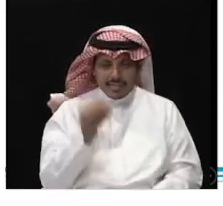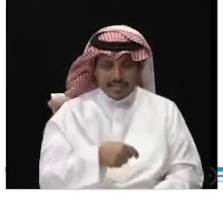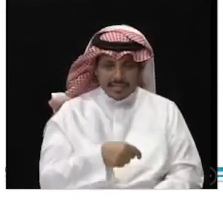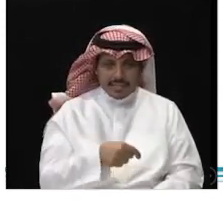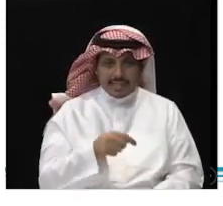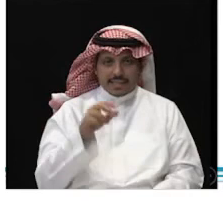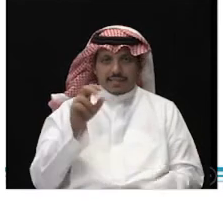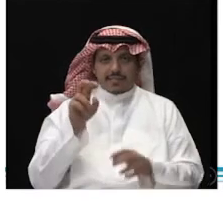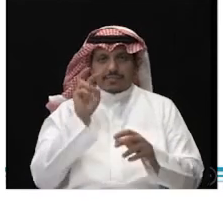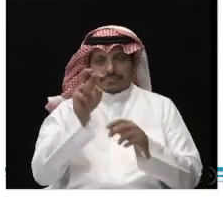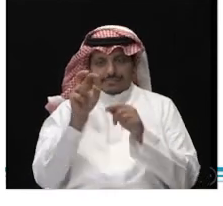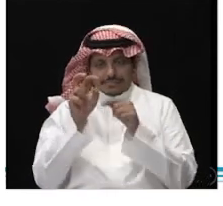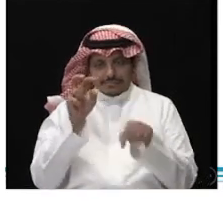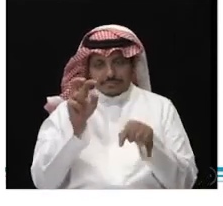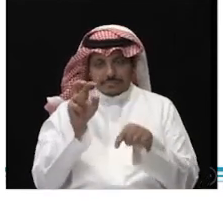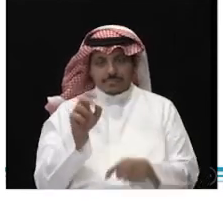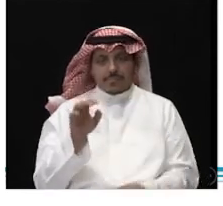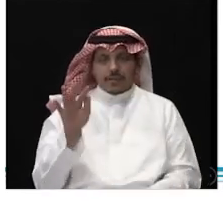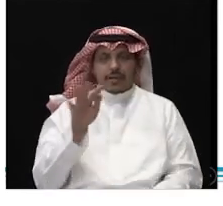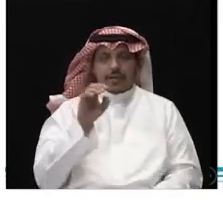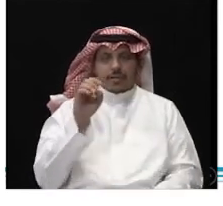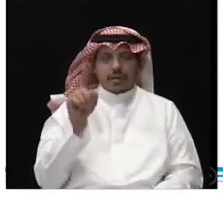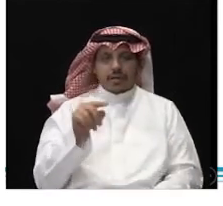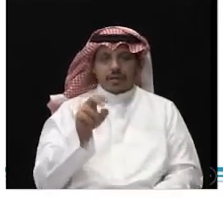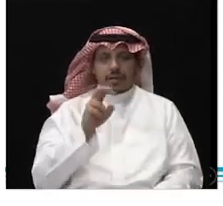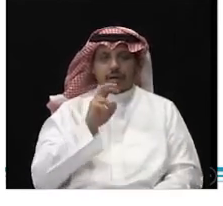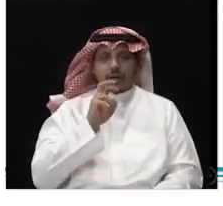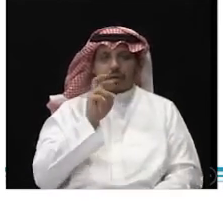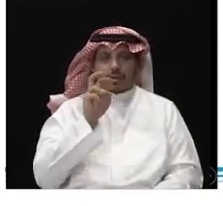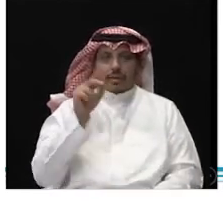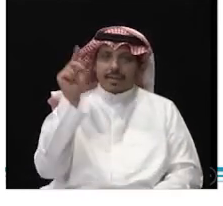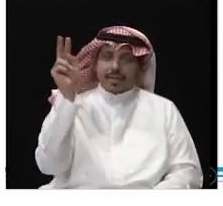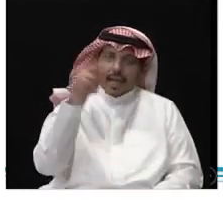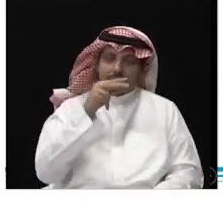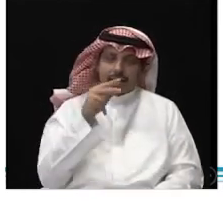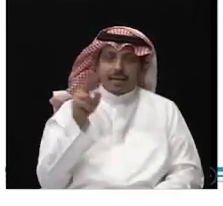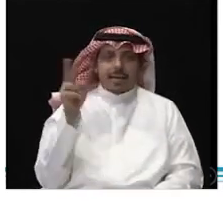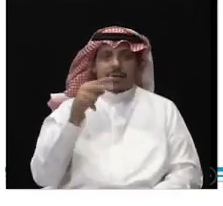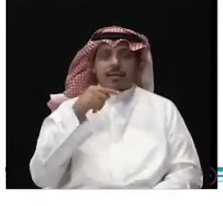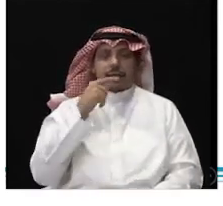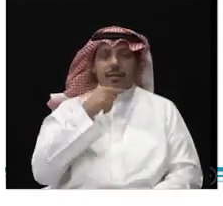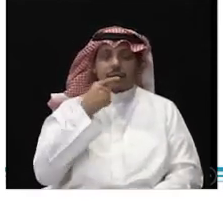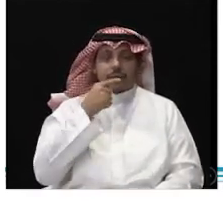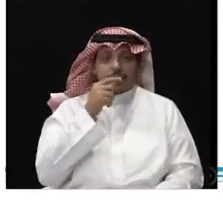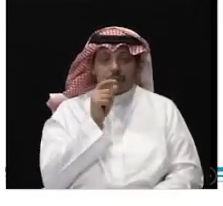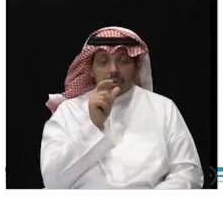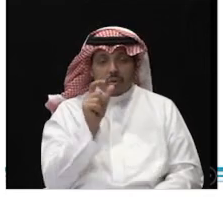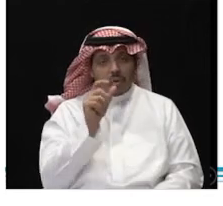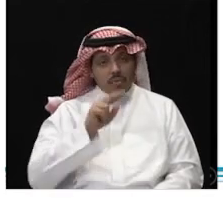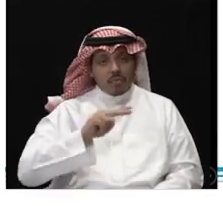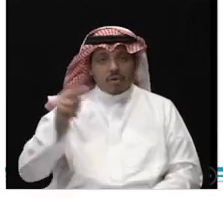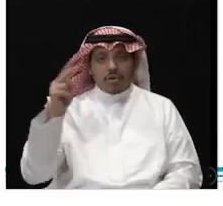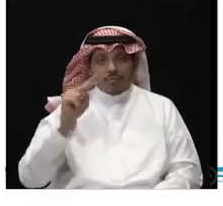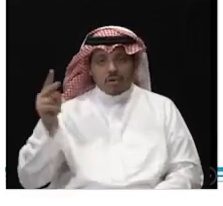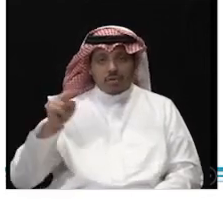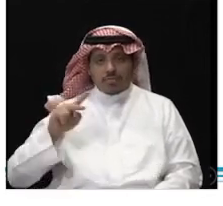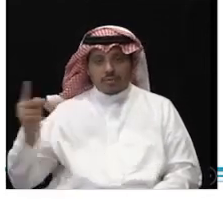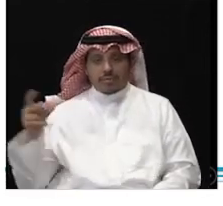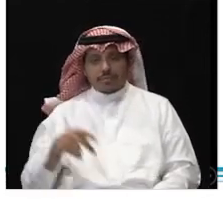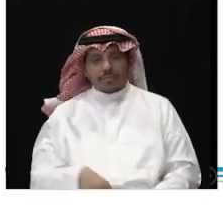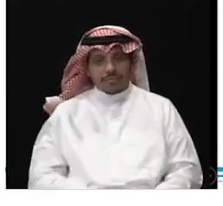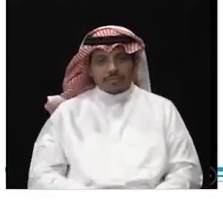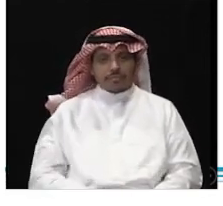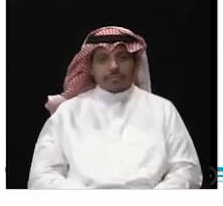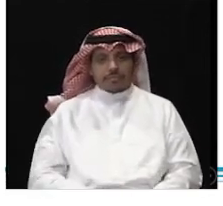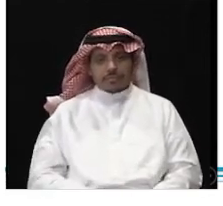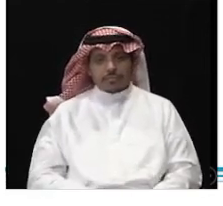ولاحظ أيضا شجرة لا يوجد بعدها ألف، وكما ذكرت حتى لو جاء ألف بعد التنوين لا تقرأه،